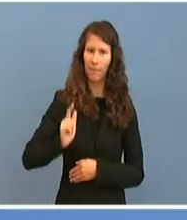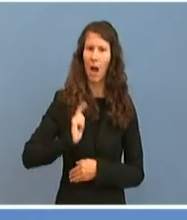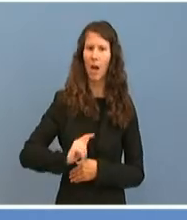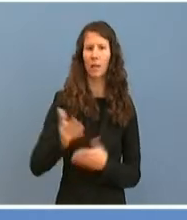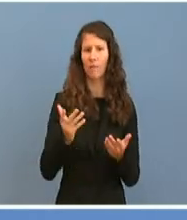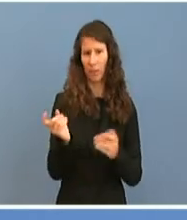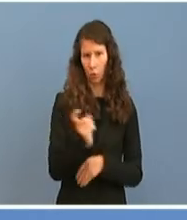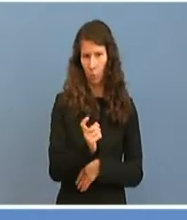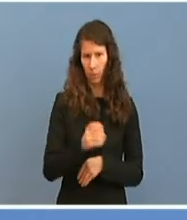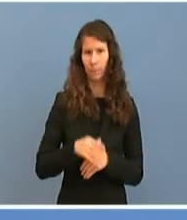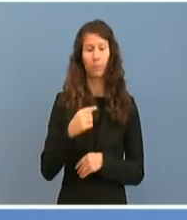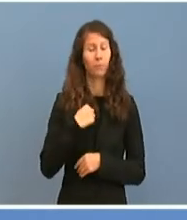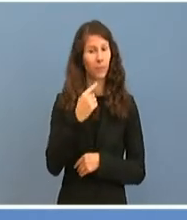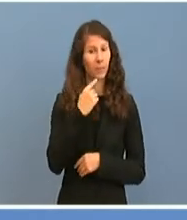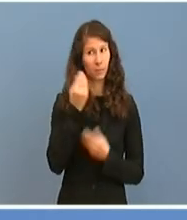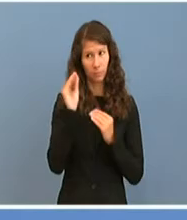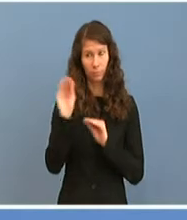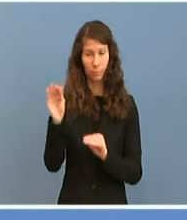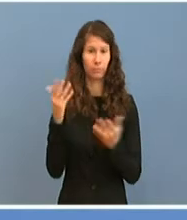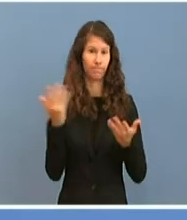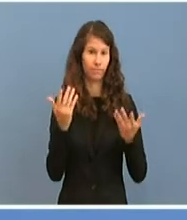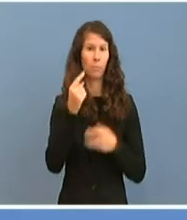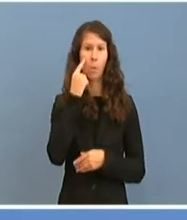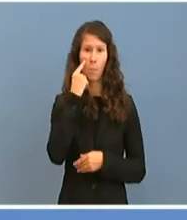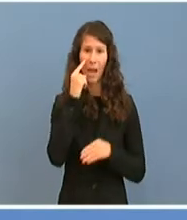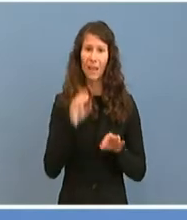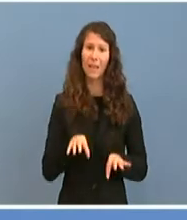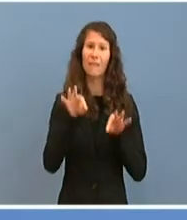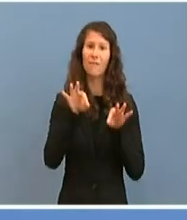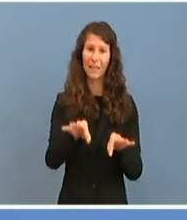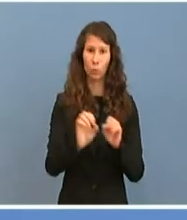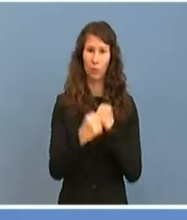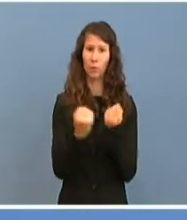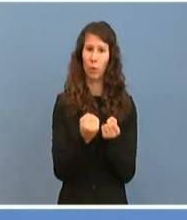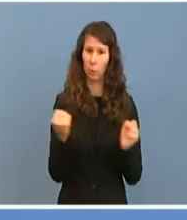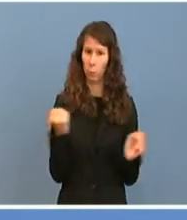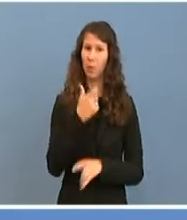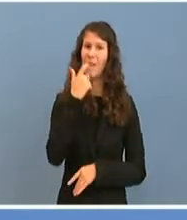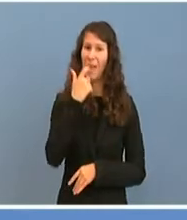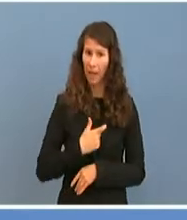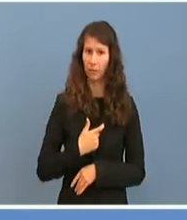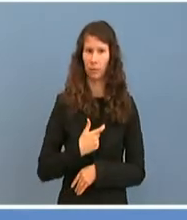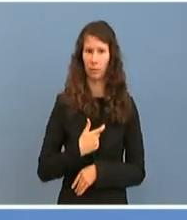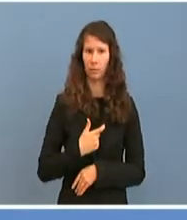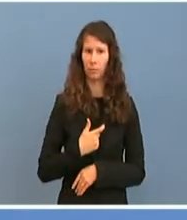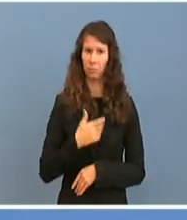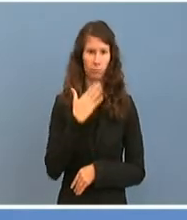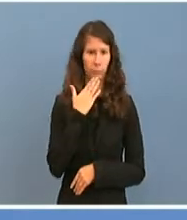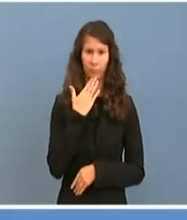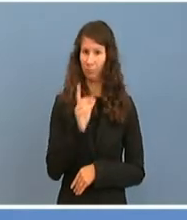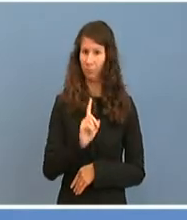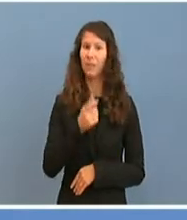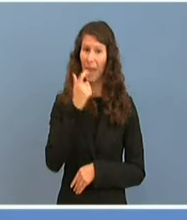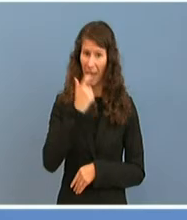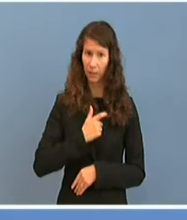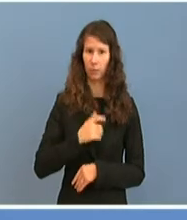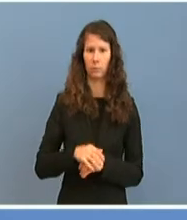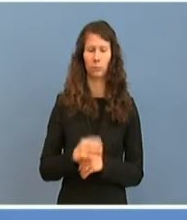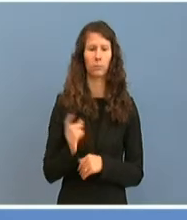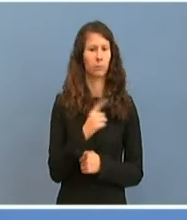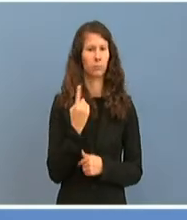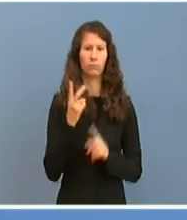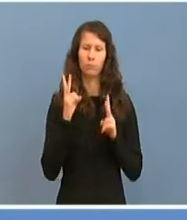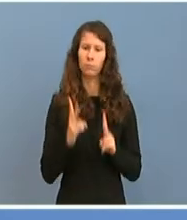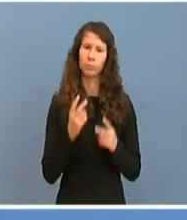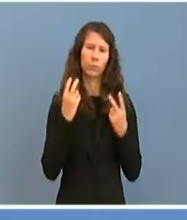durchaus ernste Infektionslage ist derzeit, wie wichtig es ist, dass wir uns der entgegenstemmen mit allem, was Bund und Länder